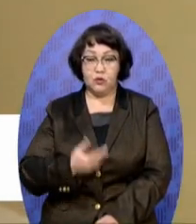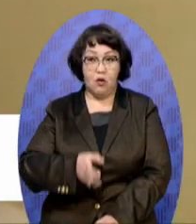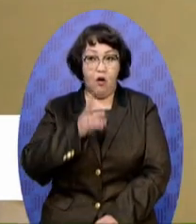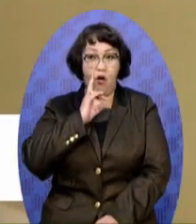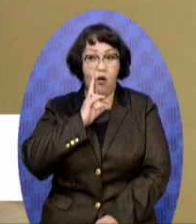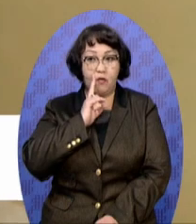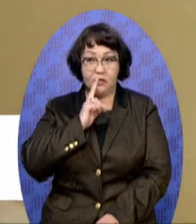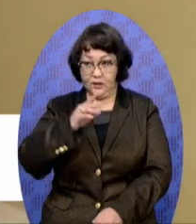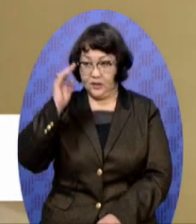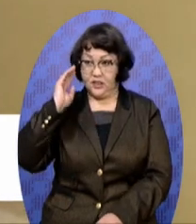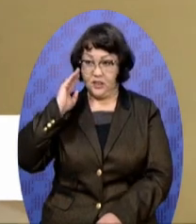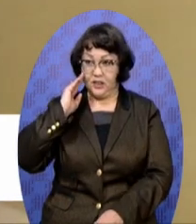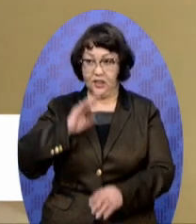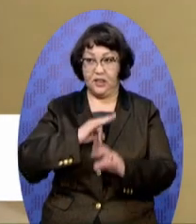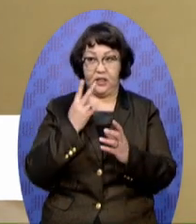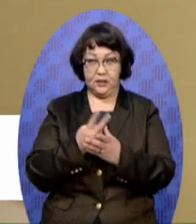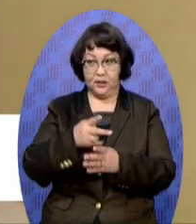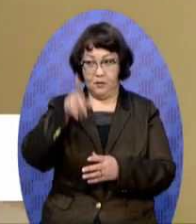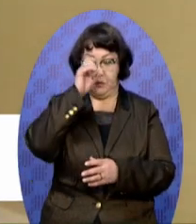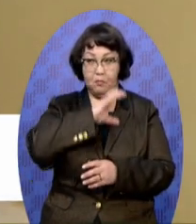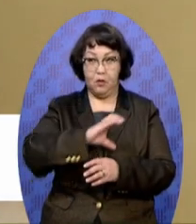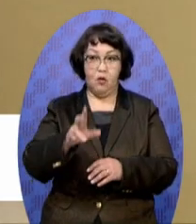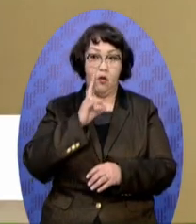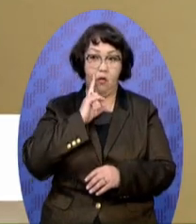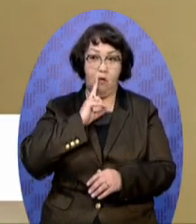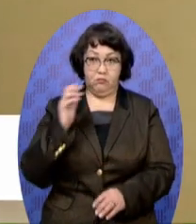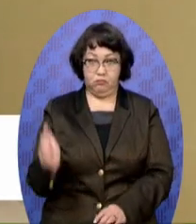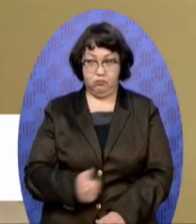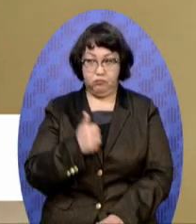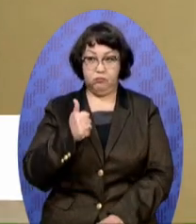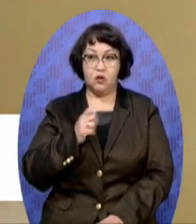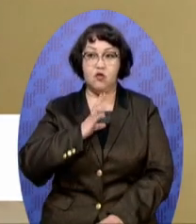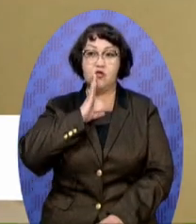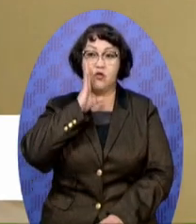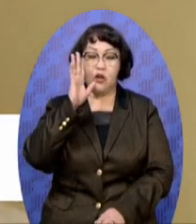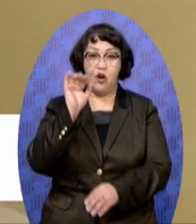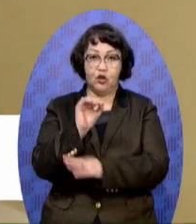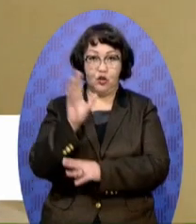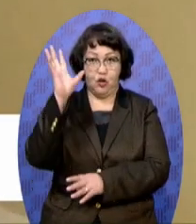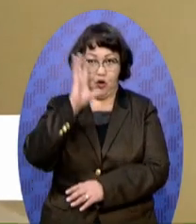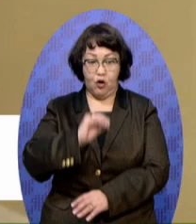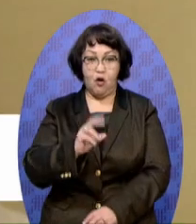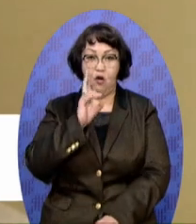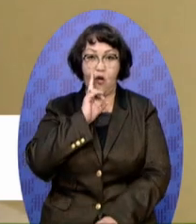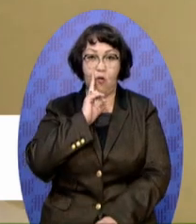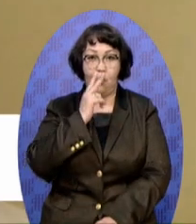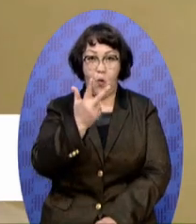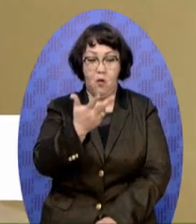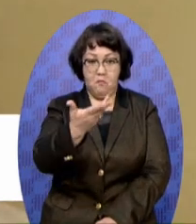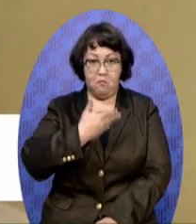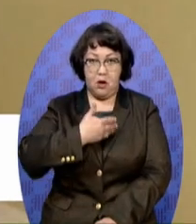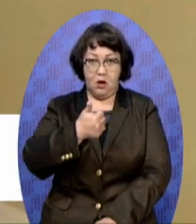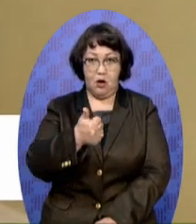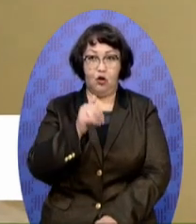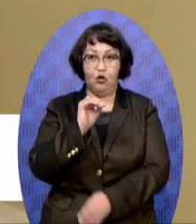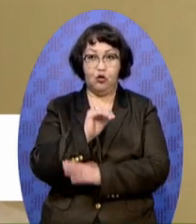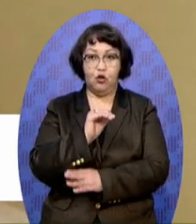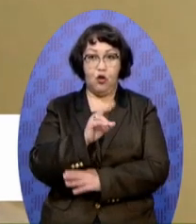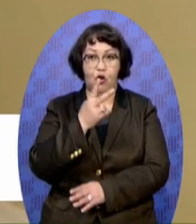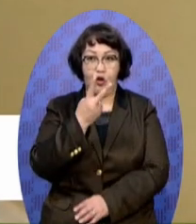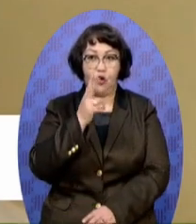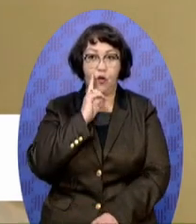энэ цэргийн нэгтийн имжлэгийн хоол бол хангалттай. Өглөө, өдөр, орой гэж 3 хоолтой. Өдрийн 2 хоолтой,